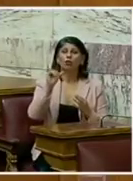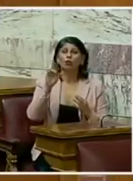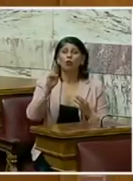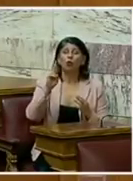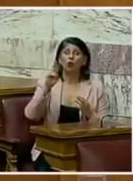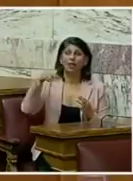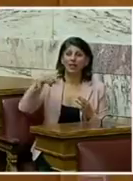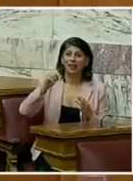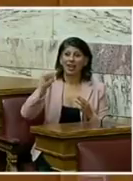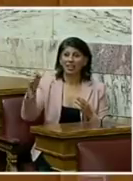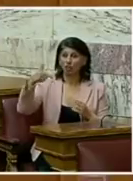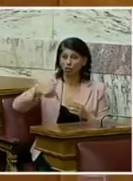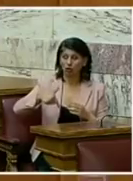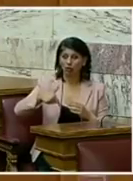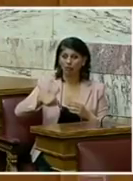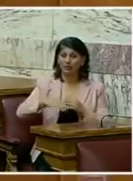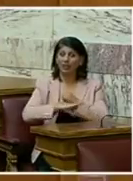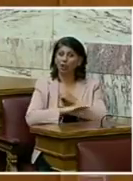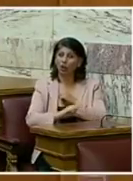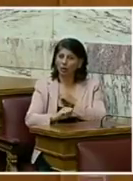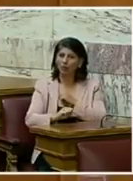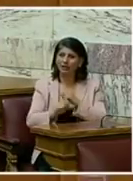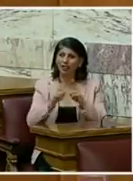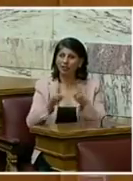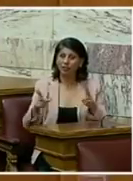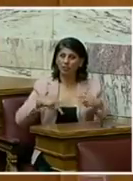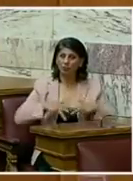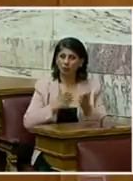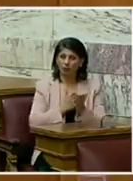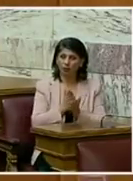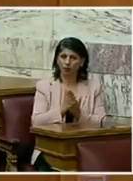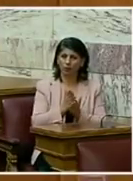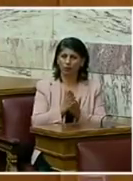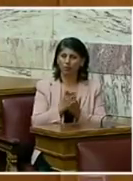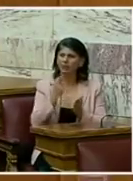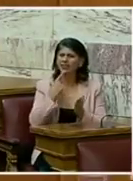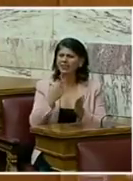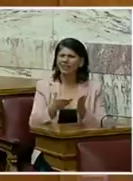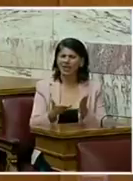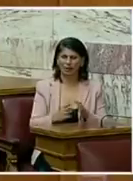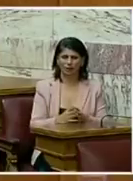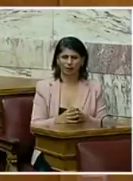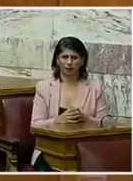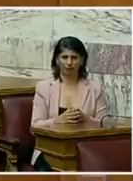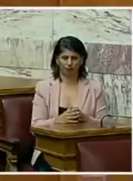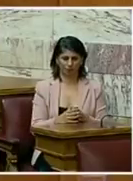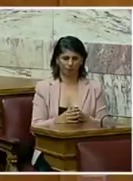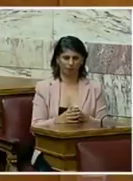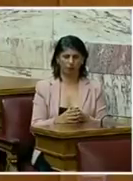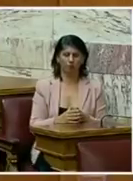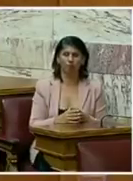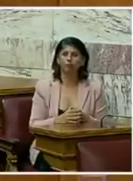Γενικός Γραμματέας της Διαφάνειας του Υπουργείου Δικαιοσύνης, ο οποίος με δύο έγγραφά του. Το ένα θα σου δώσω είναι η μελέτη του. Λέει